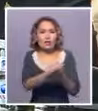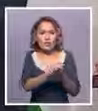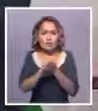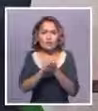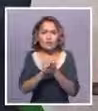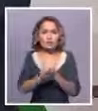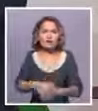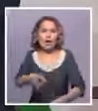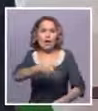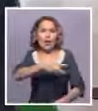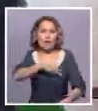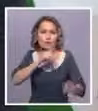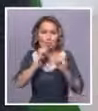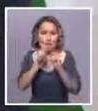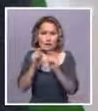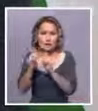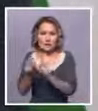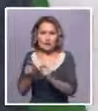етті.